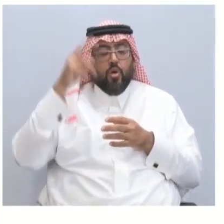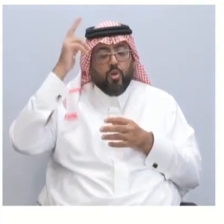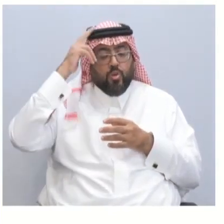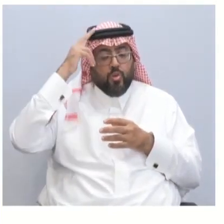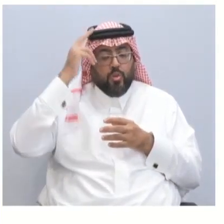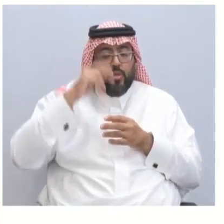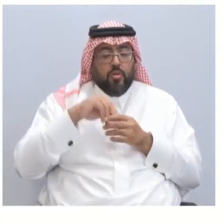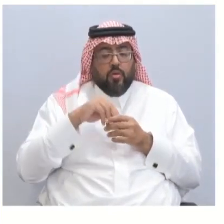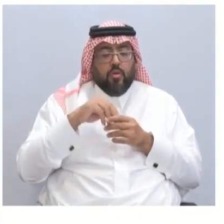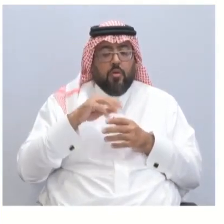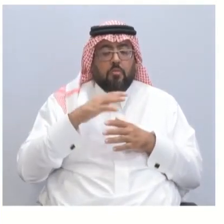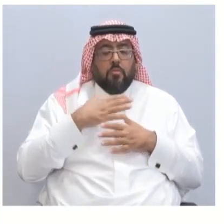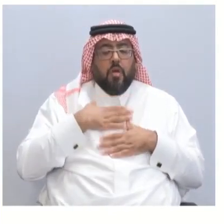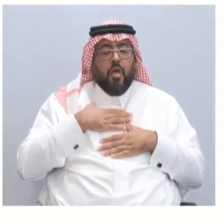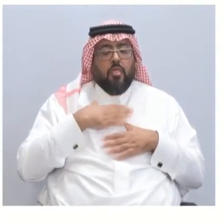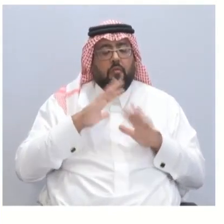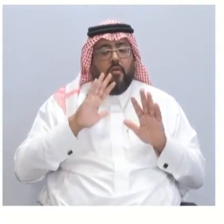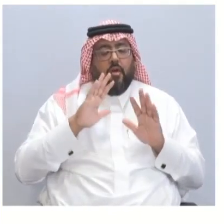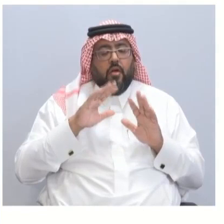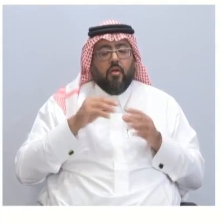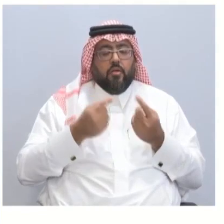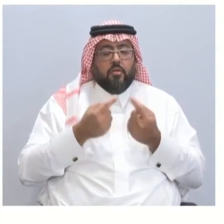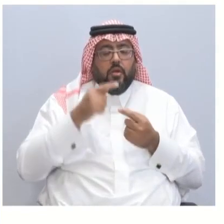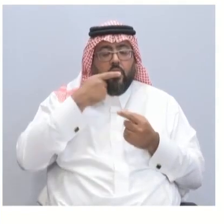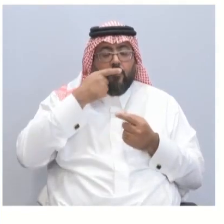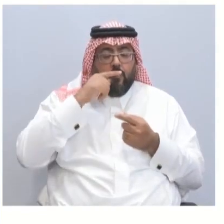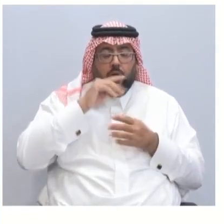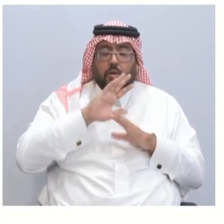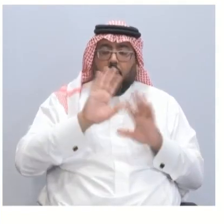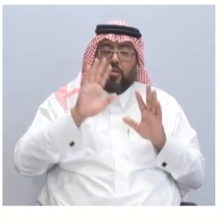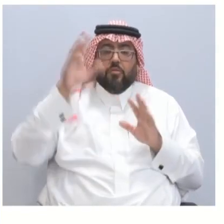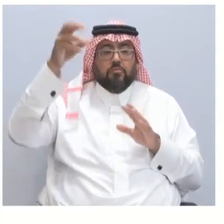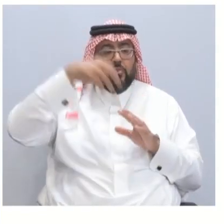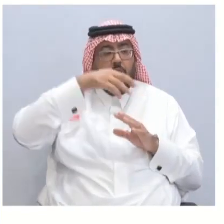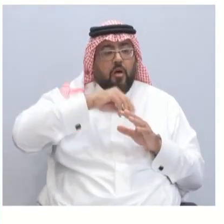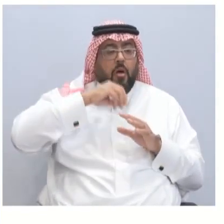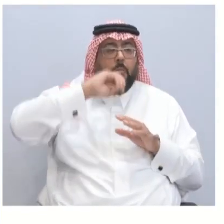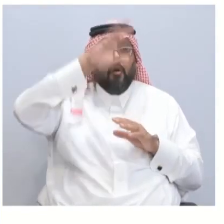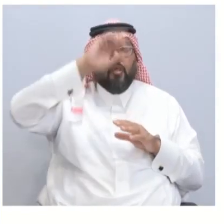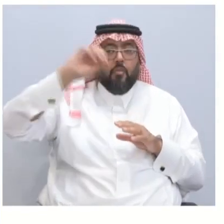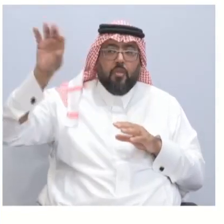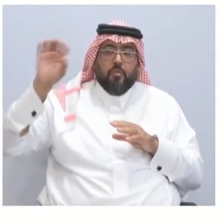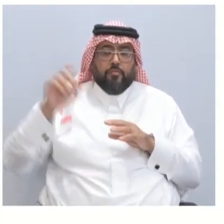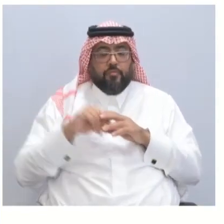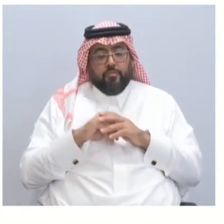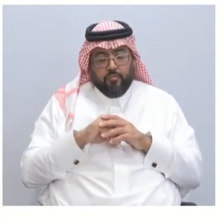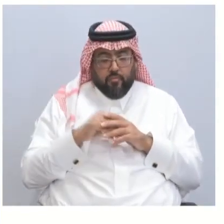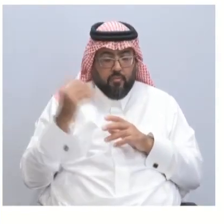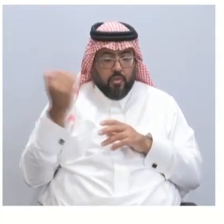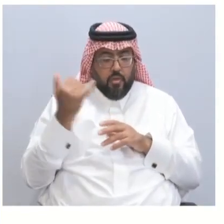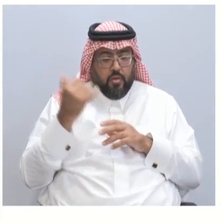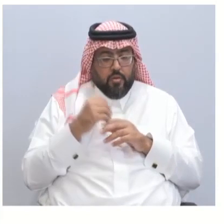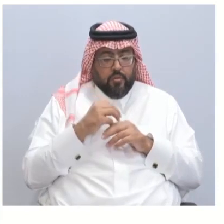السعوديه اكتفاء ذاتي من انتاج التمور من انتاج التمور هذه